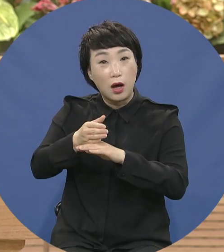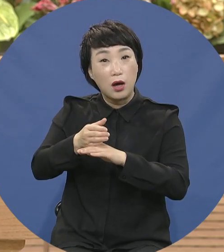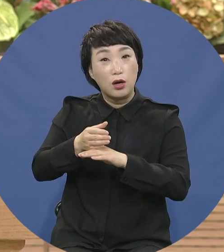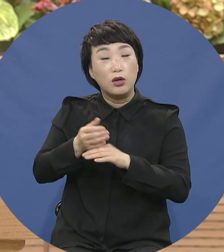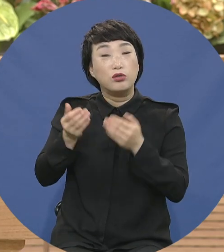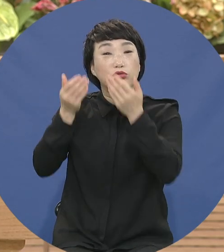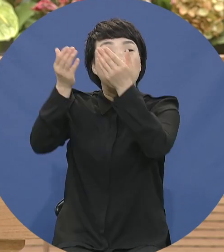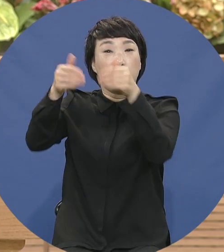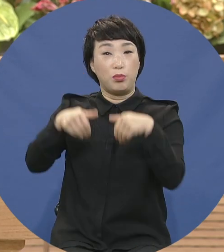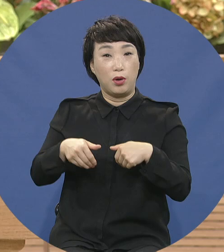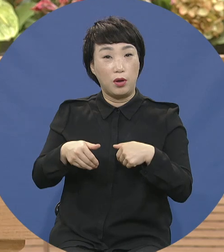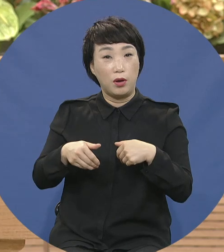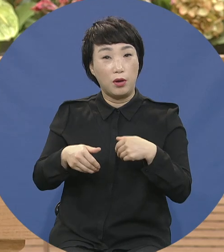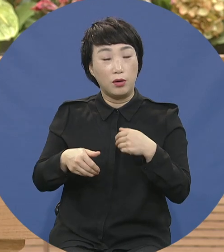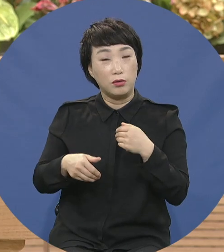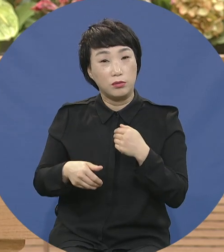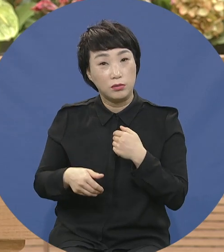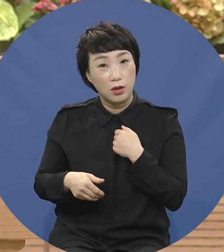있어야 되는데